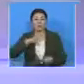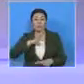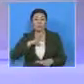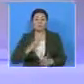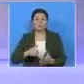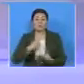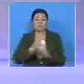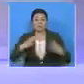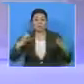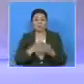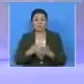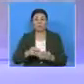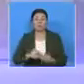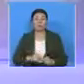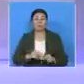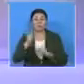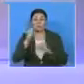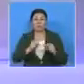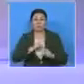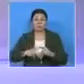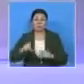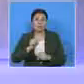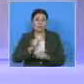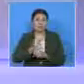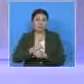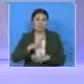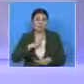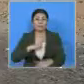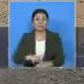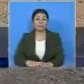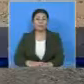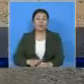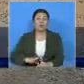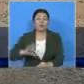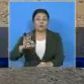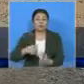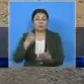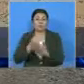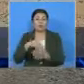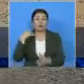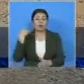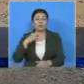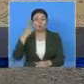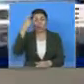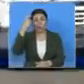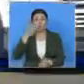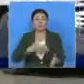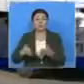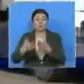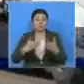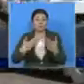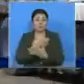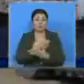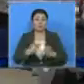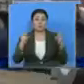Мердігерлерге құрылысты тез арада аяқтауға пәрмен берді. Облыс басшысы алдымен Ақтөбе Қандағаш автожолын реконструкциялау